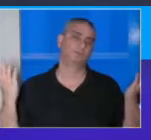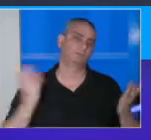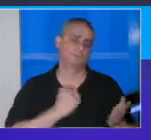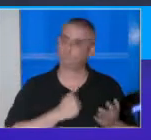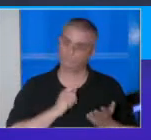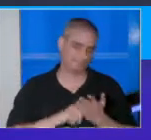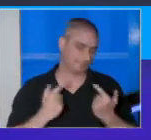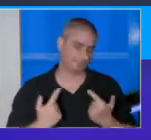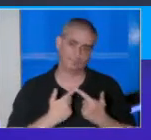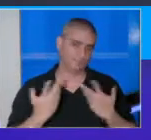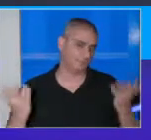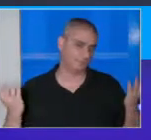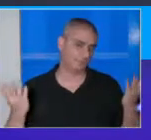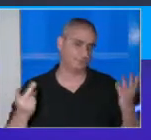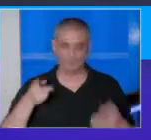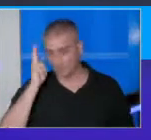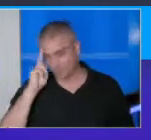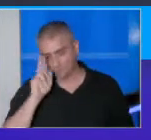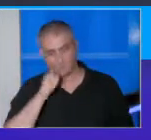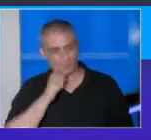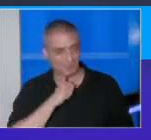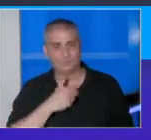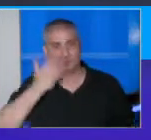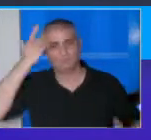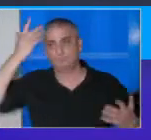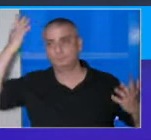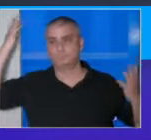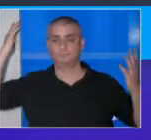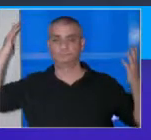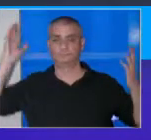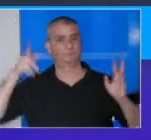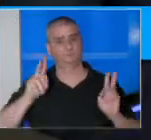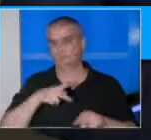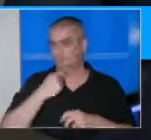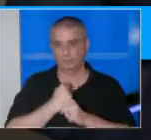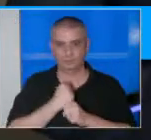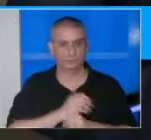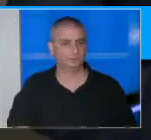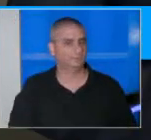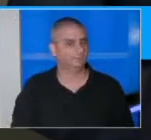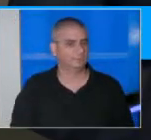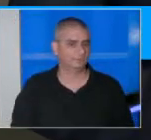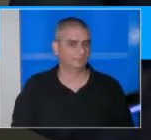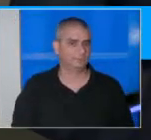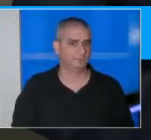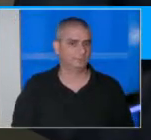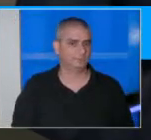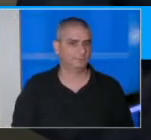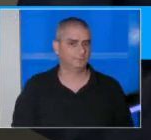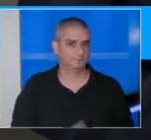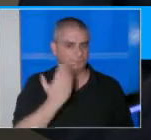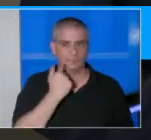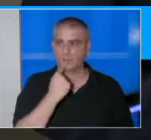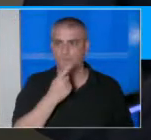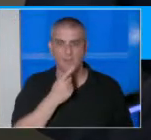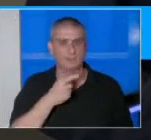שוב, בגלל מלחמות פנימיות בין הליכוד, כחול לבן, לך תדע מה קורה שם, גם את זה אי אפשר לעשות. כן, קודם אמר כתבנו יניר